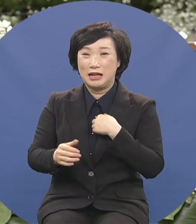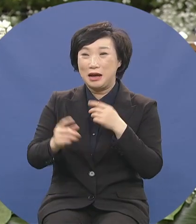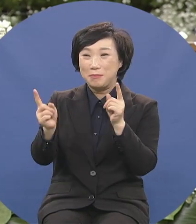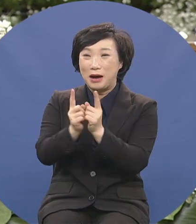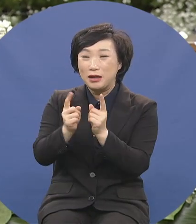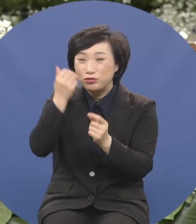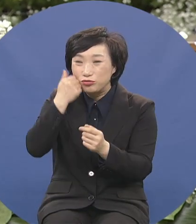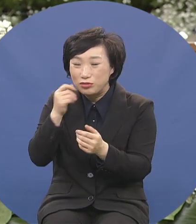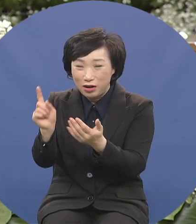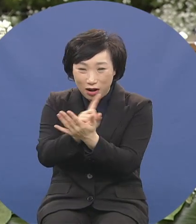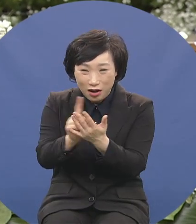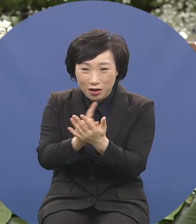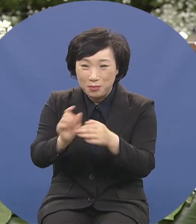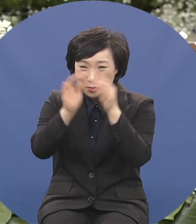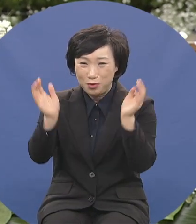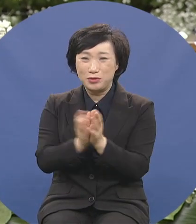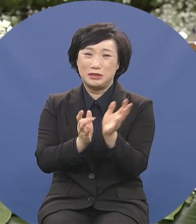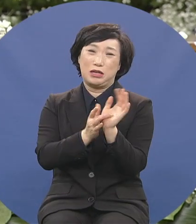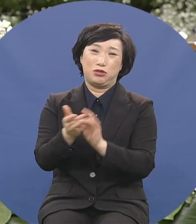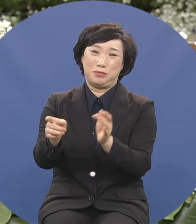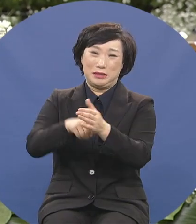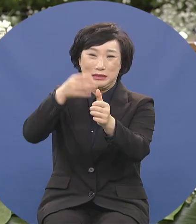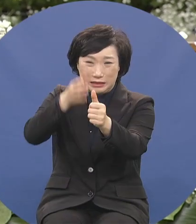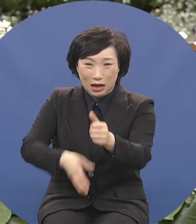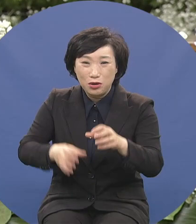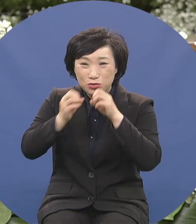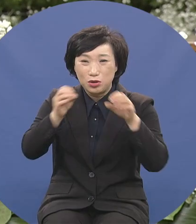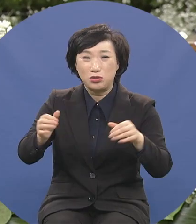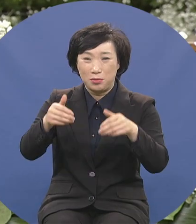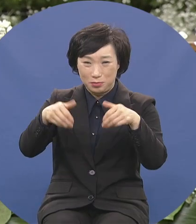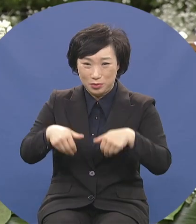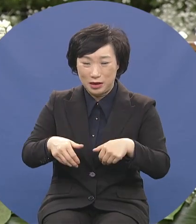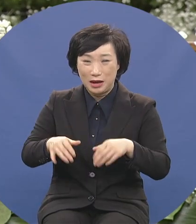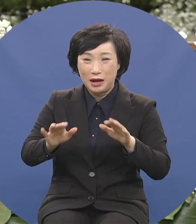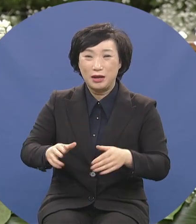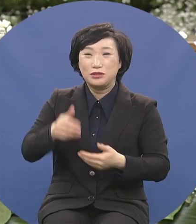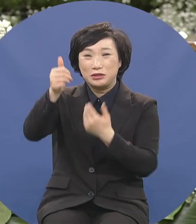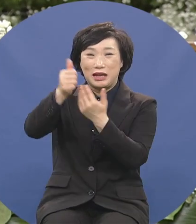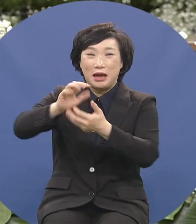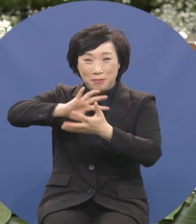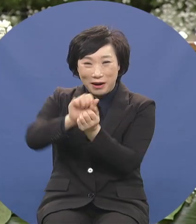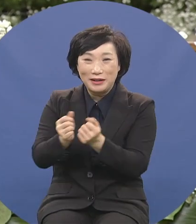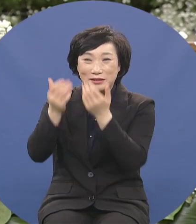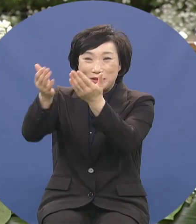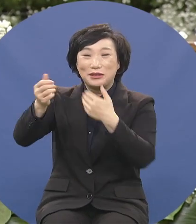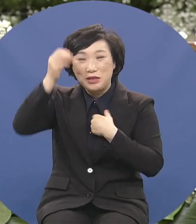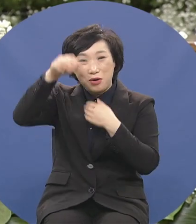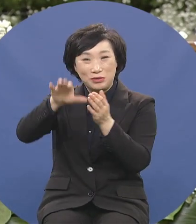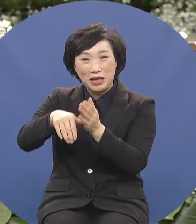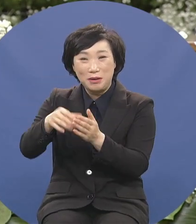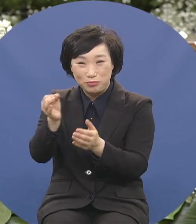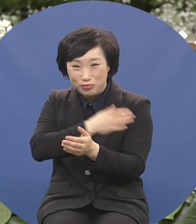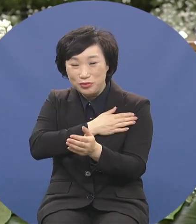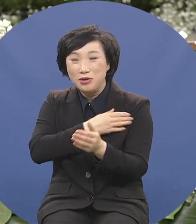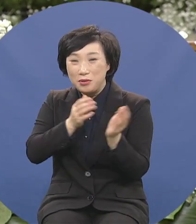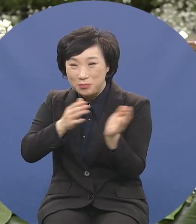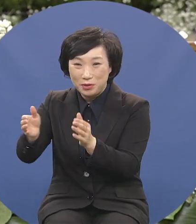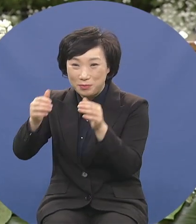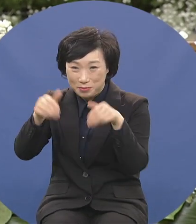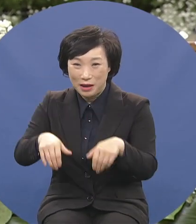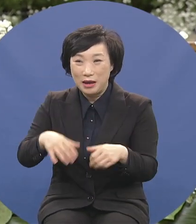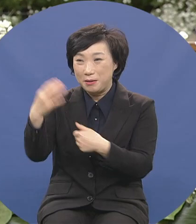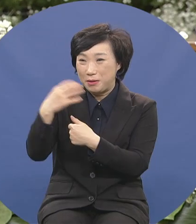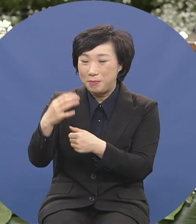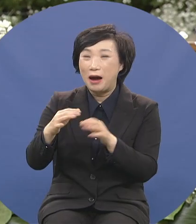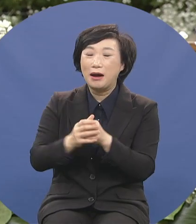만나는 모든 사람에게 예수 믿으세요 하자고, 주 앞에 마음껏들이 영혼의 때에 부유가 되자고, 핍박이